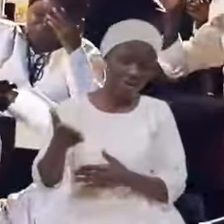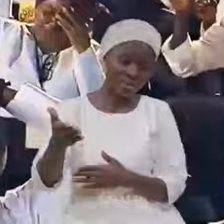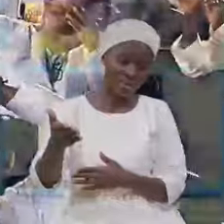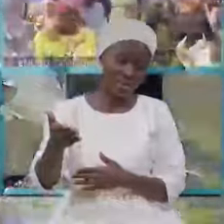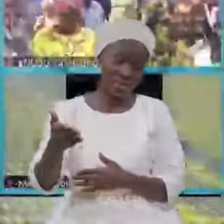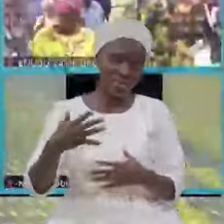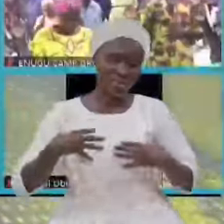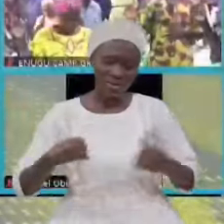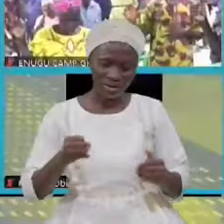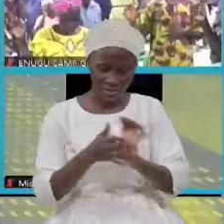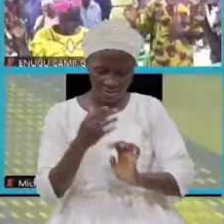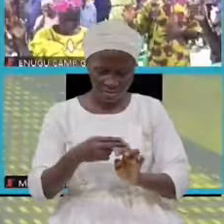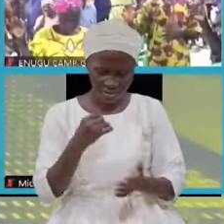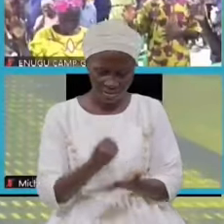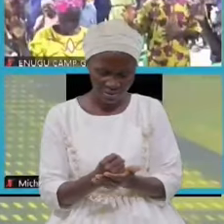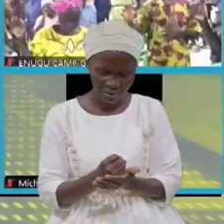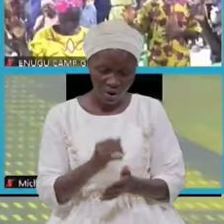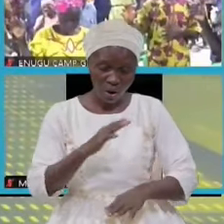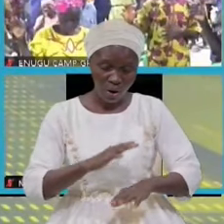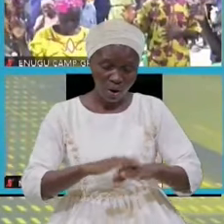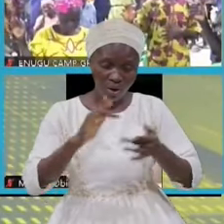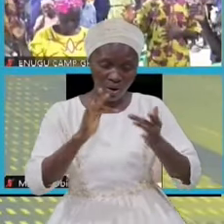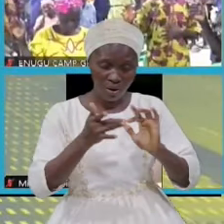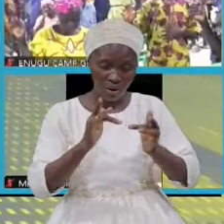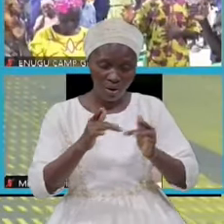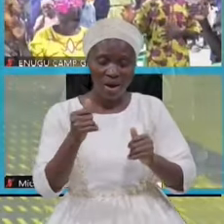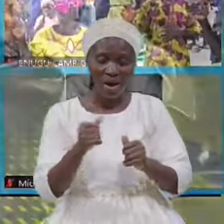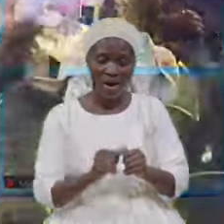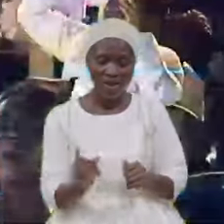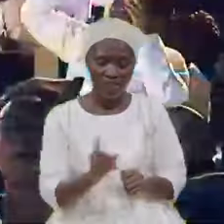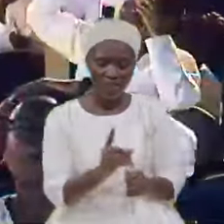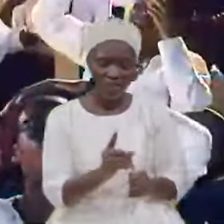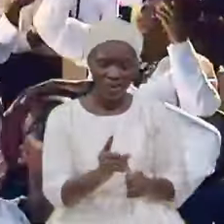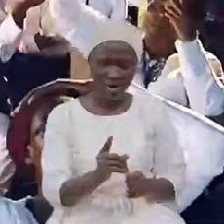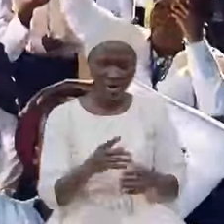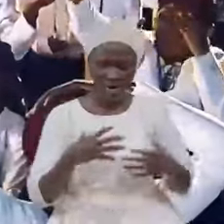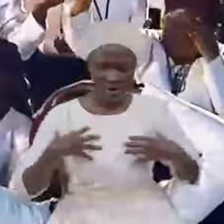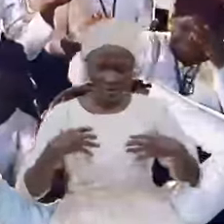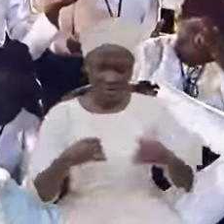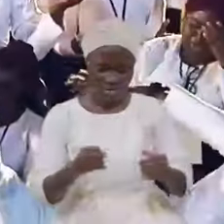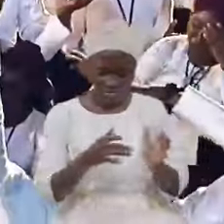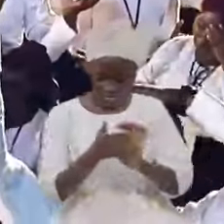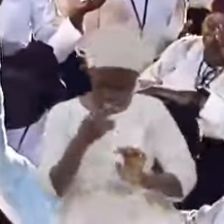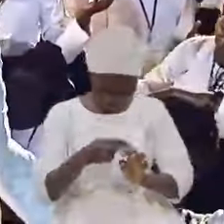ligne, partout, rétablissement au nom de Jésus.